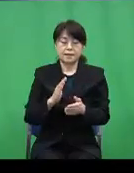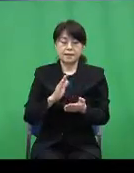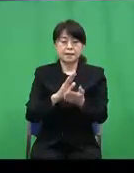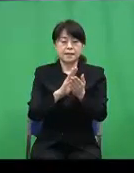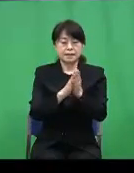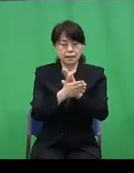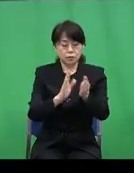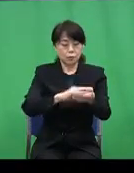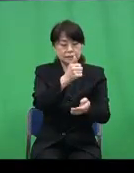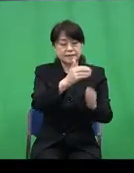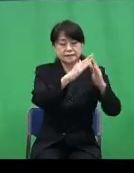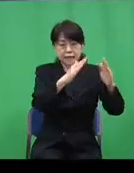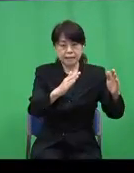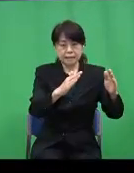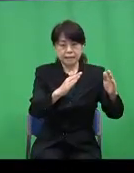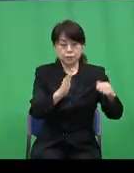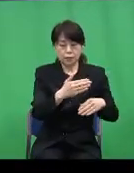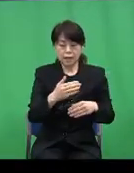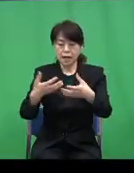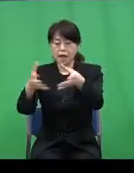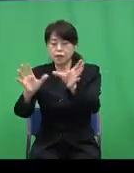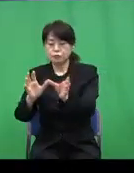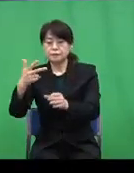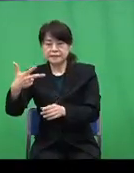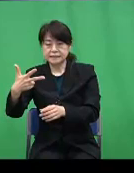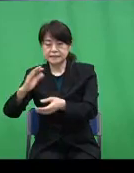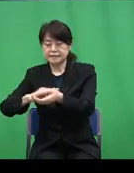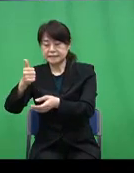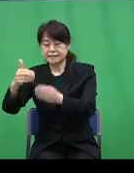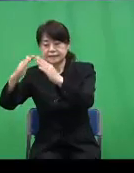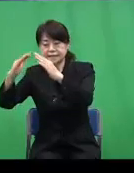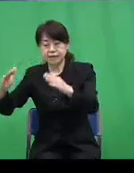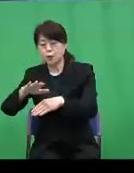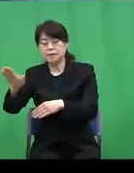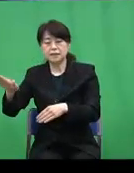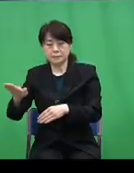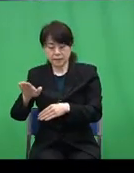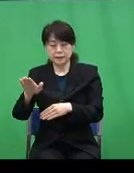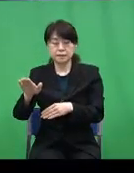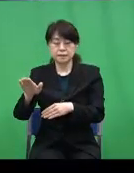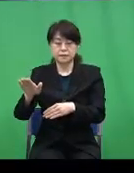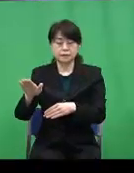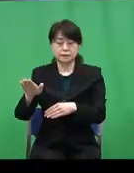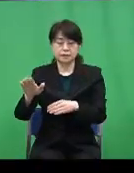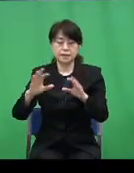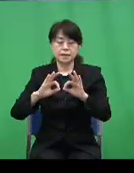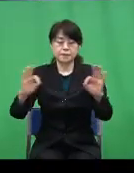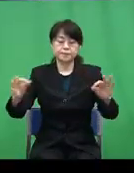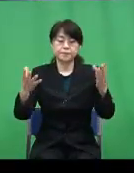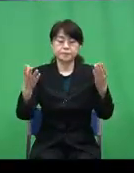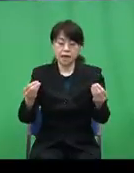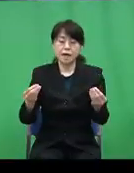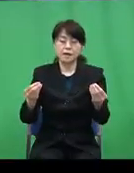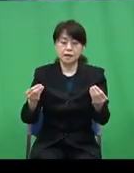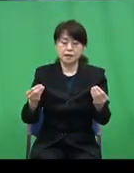県の医師会とか、あるいは分子医師会の皆様に、この感染